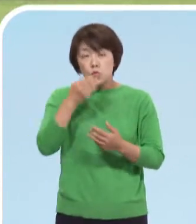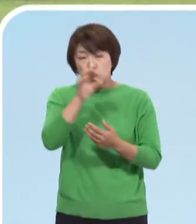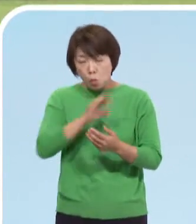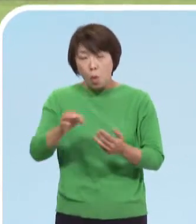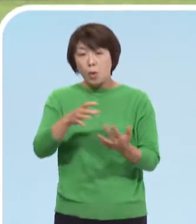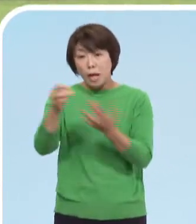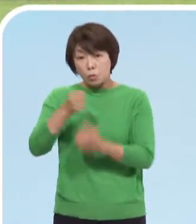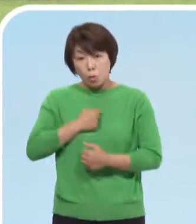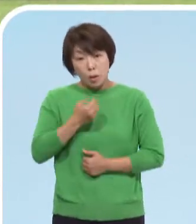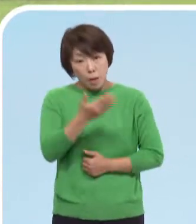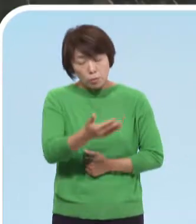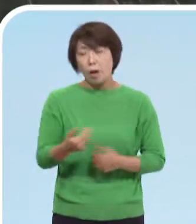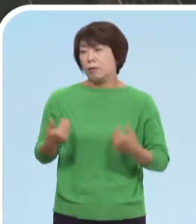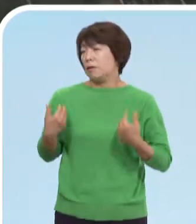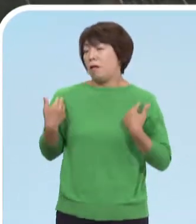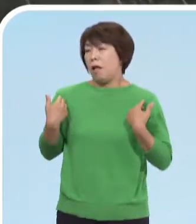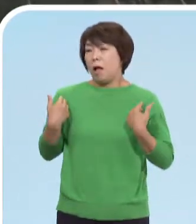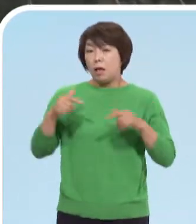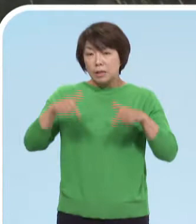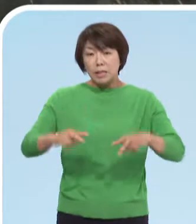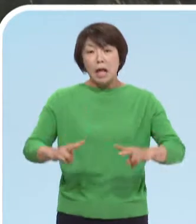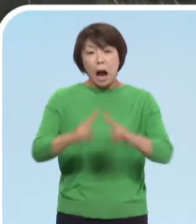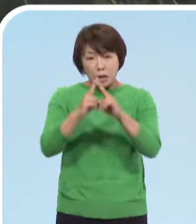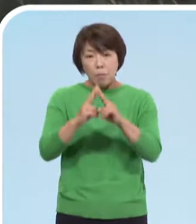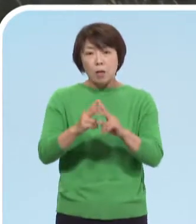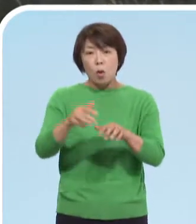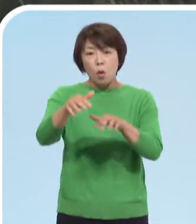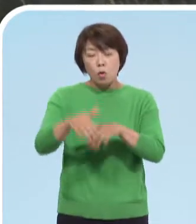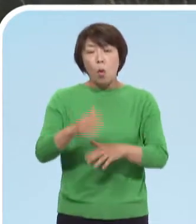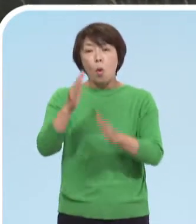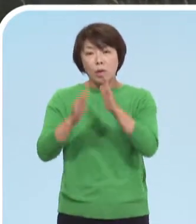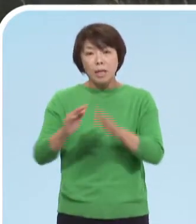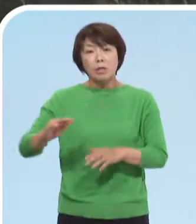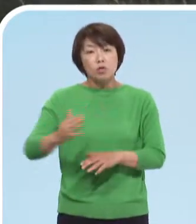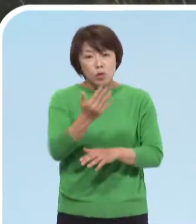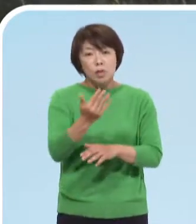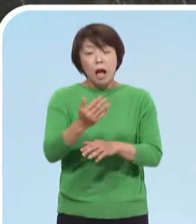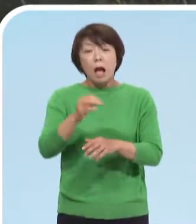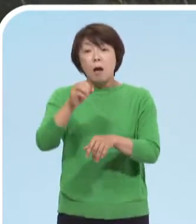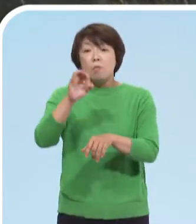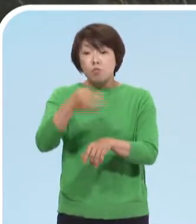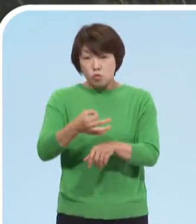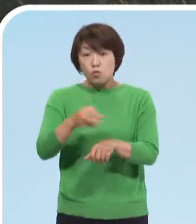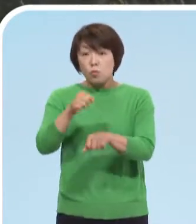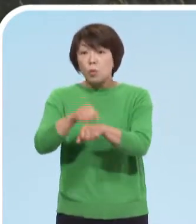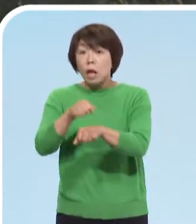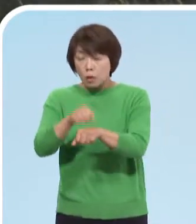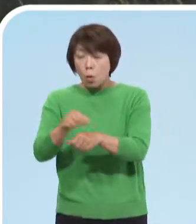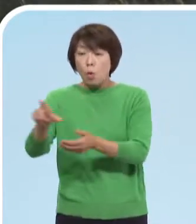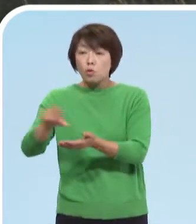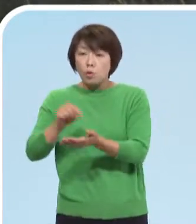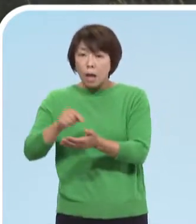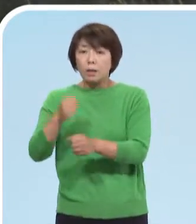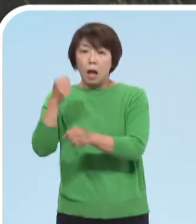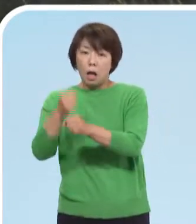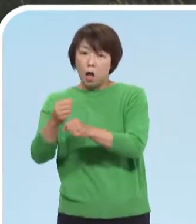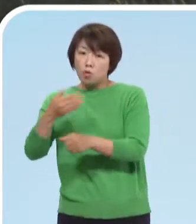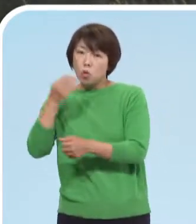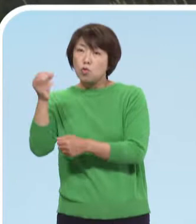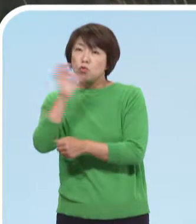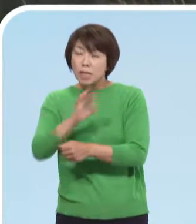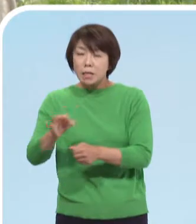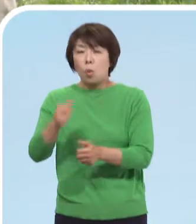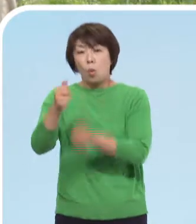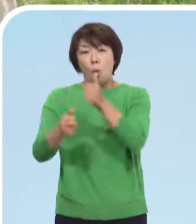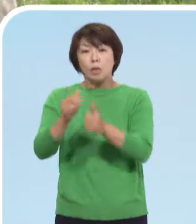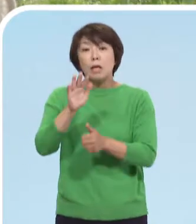存じないですね。 西播磨の農林水産物を使った美味しくてこだわりあふれる加工食品のコンテスト